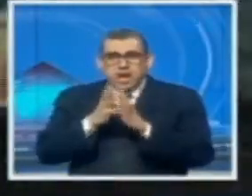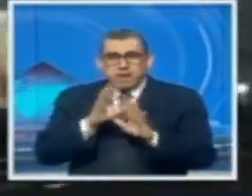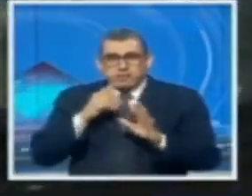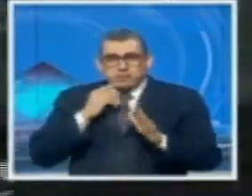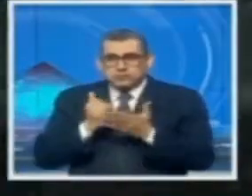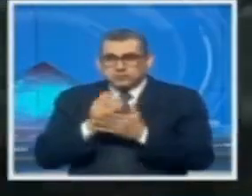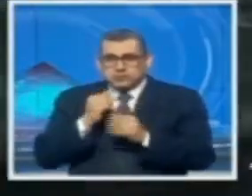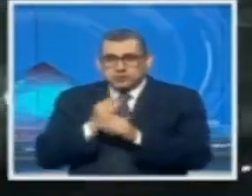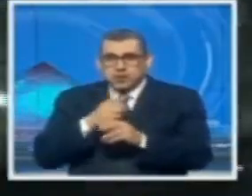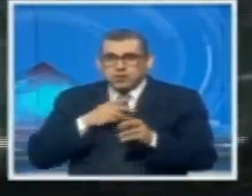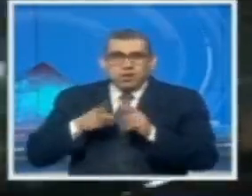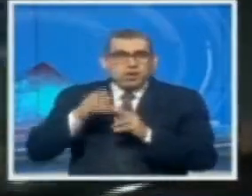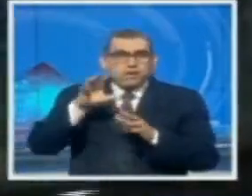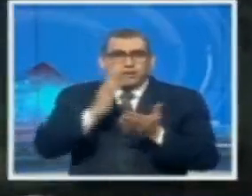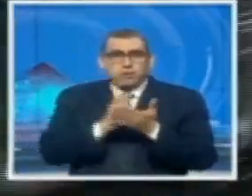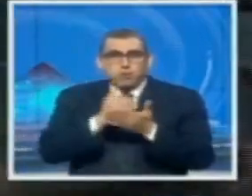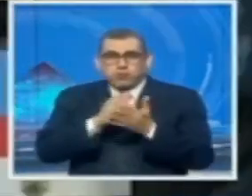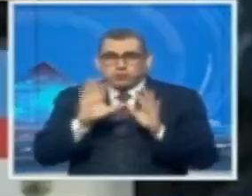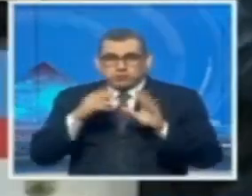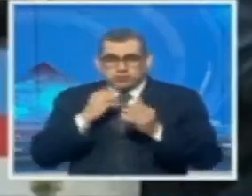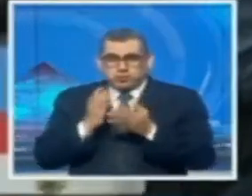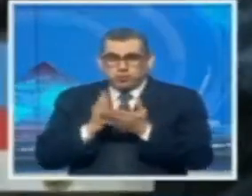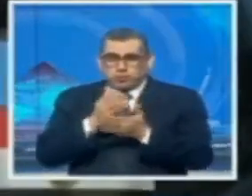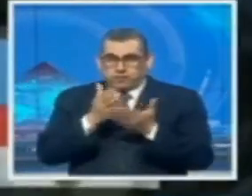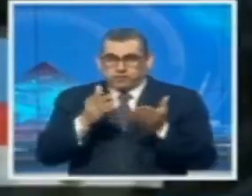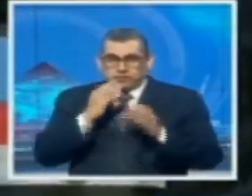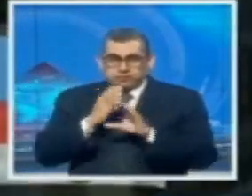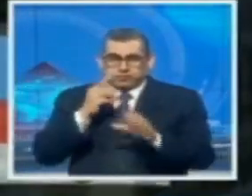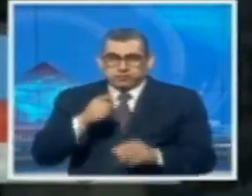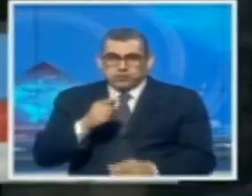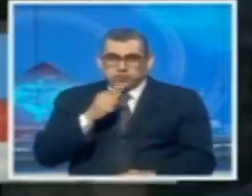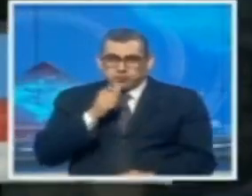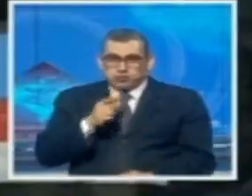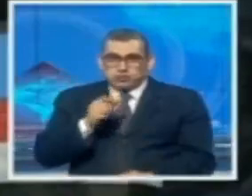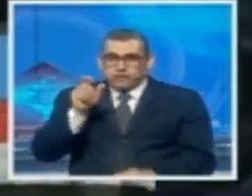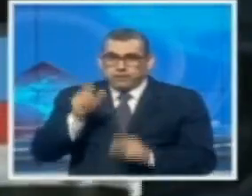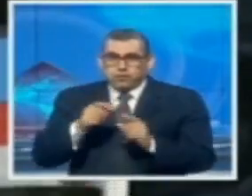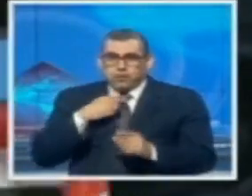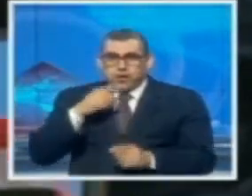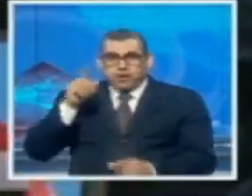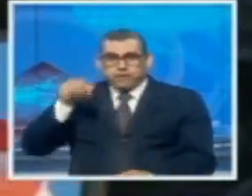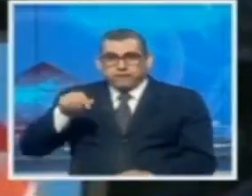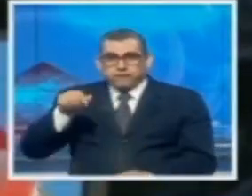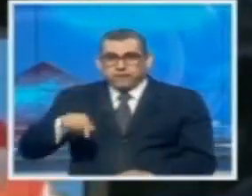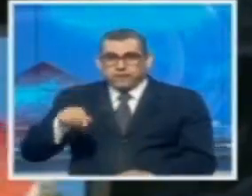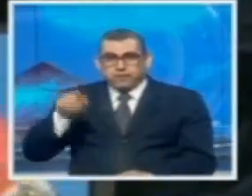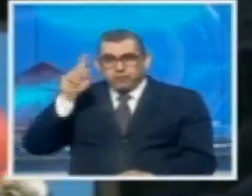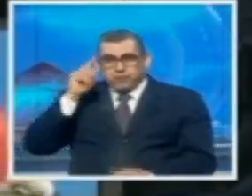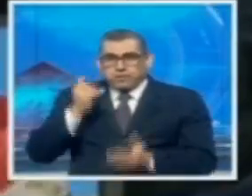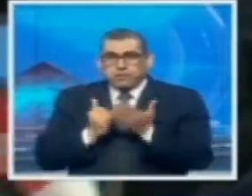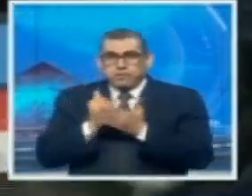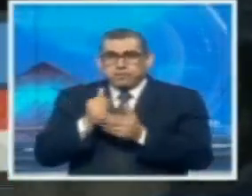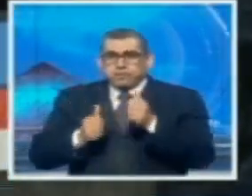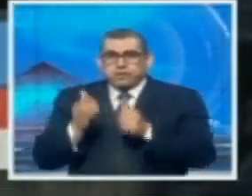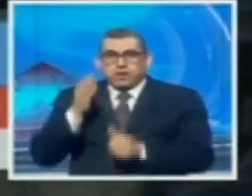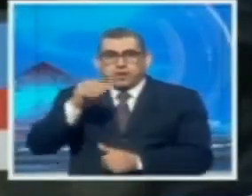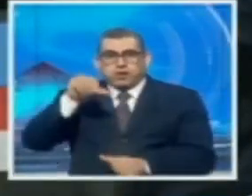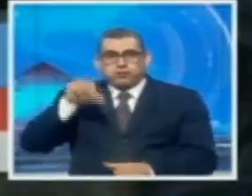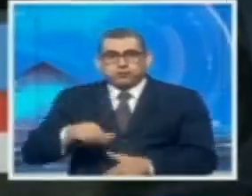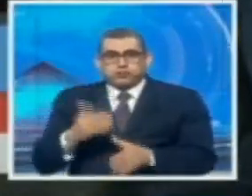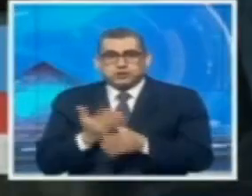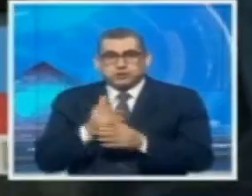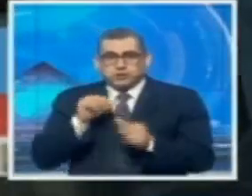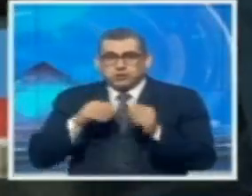عن وسيلة مواصلات مناسبة. في ناس سمعت انه كانوش بيحضروا الامتحانات وبتروح عليهم